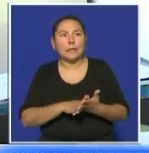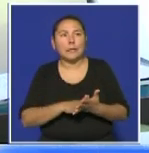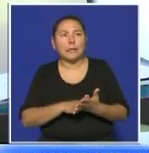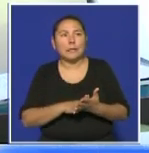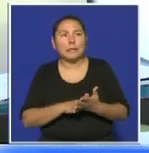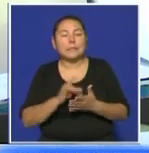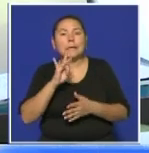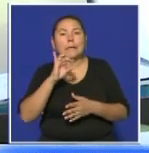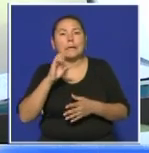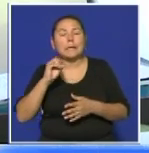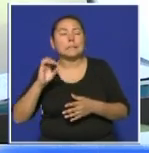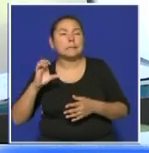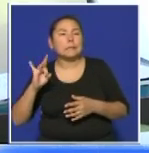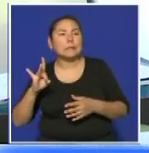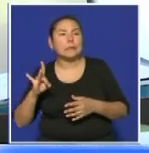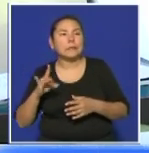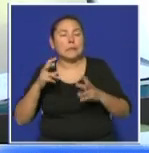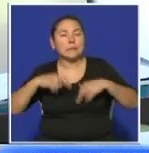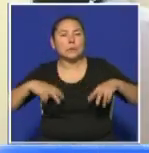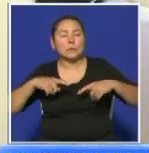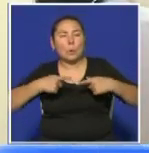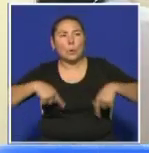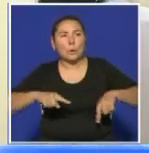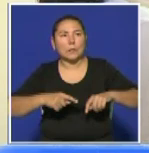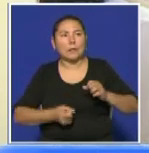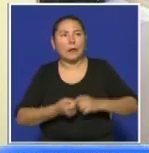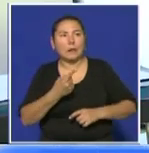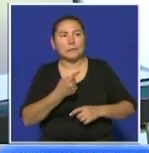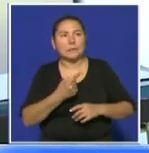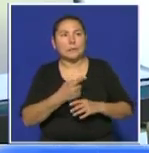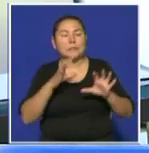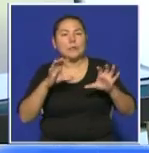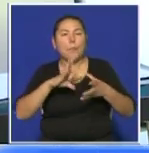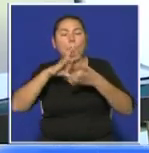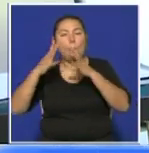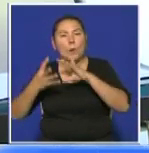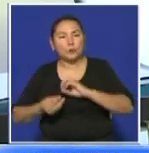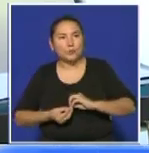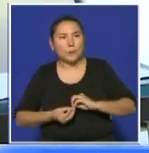Арнайы реестрді уәкілетті орган, тексеру органы ұлттық банк. Заң бойынша